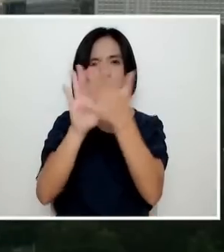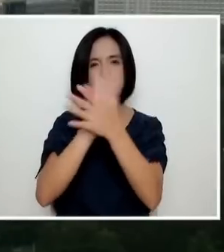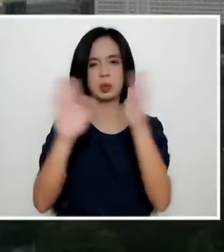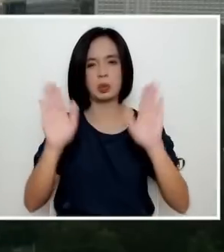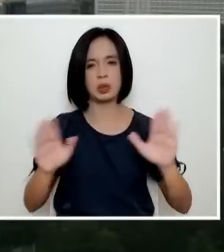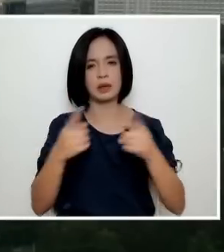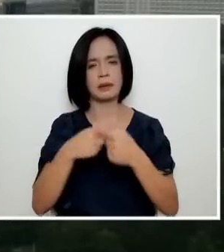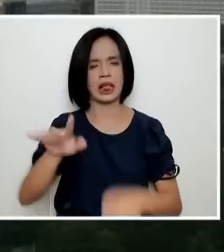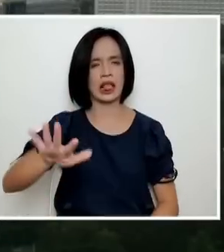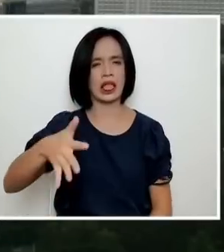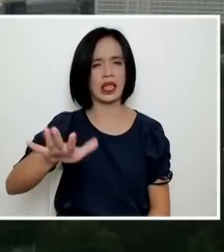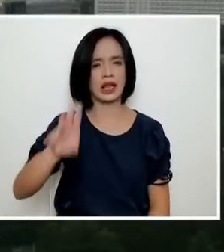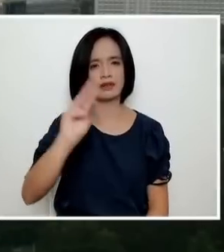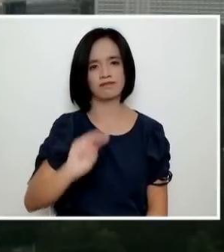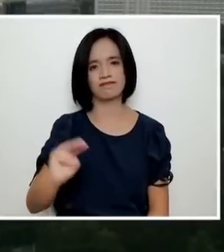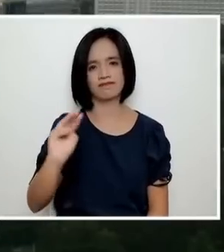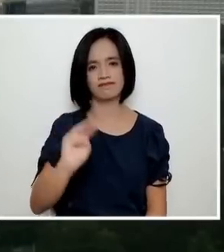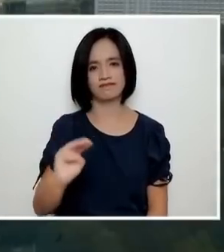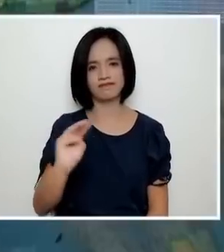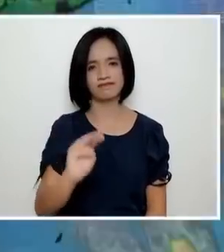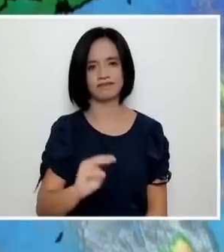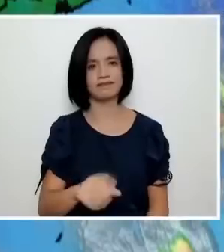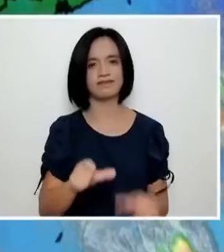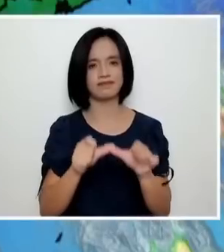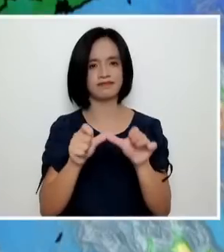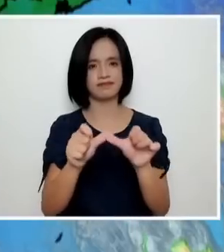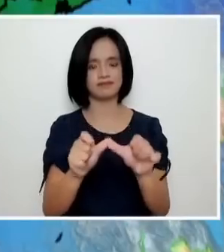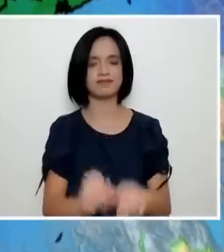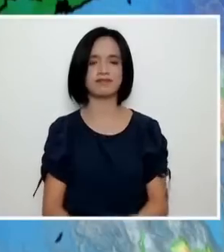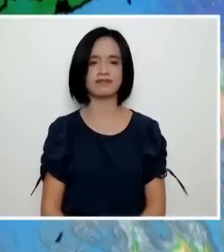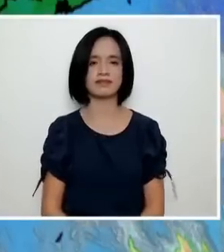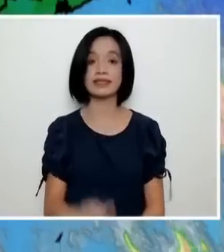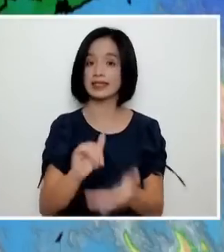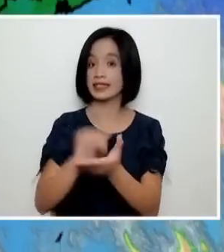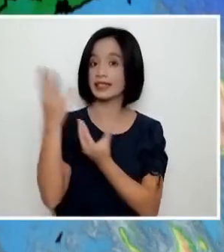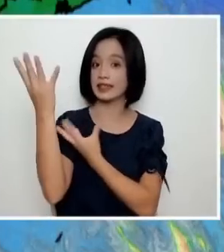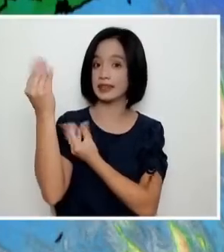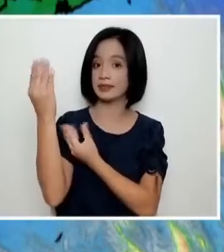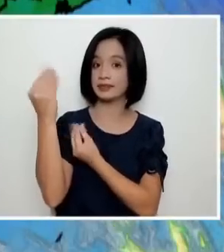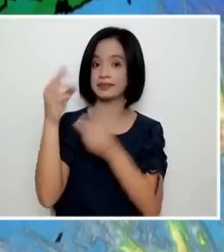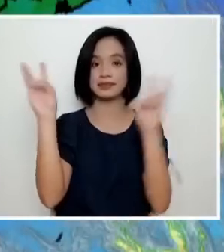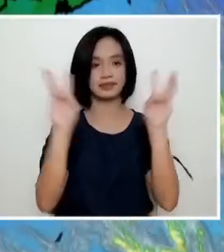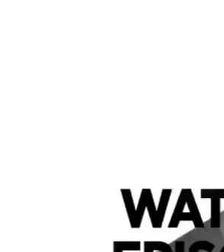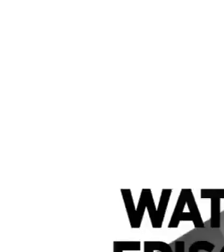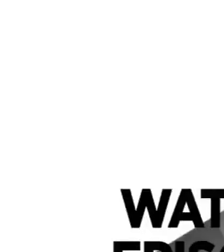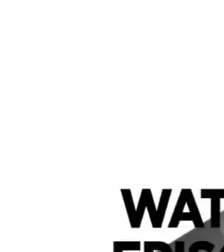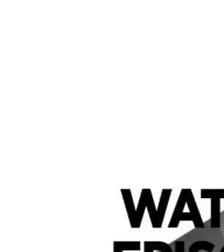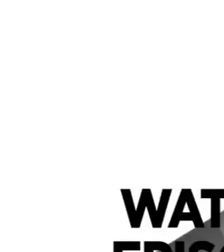tsansa na ulan hanggang Lunes. At yan po ang update sa lagay ng panahon.